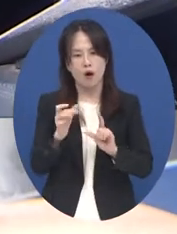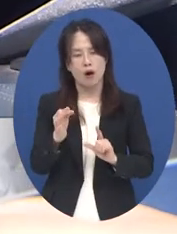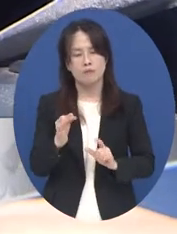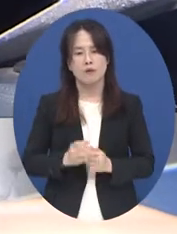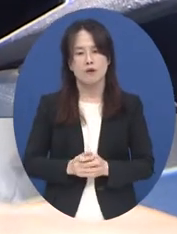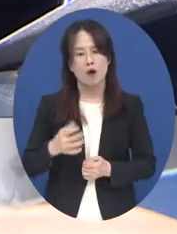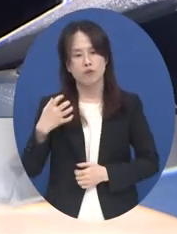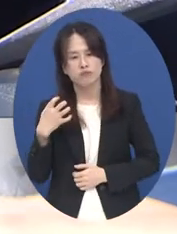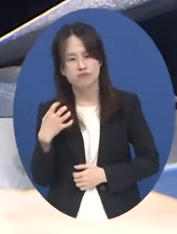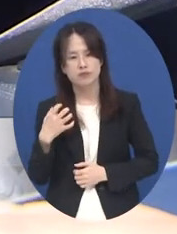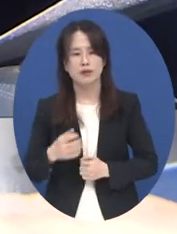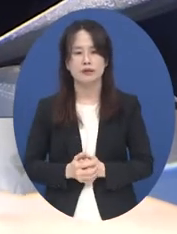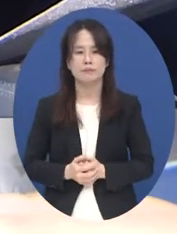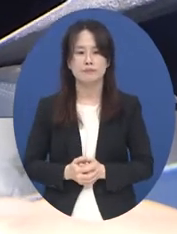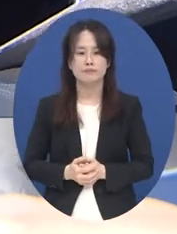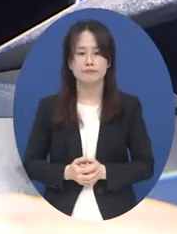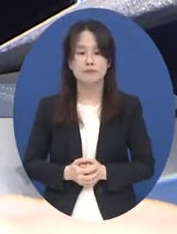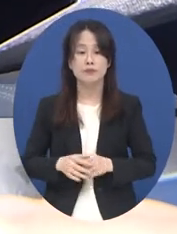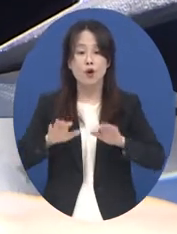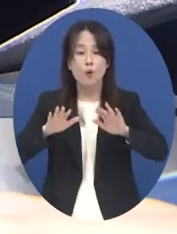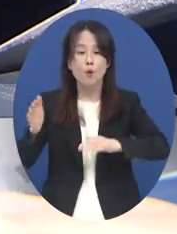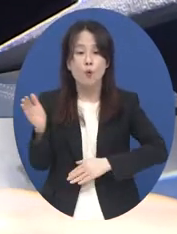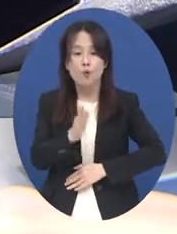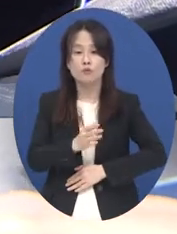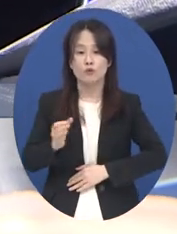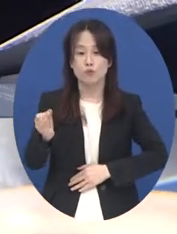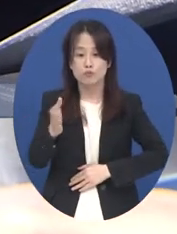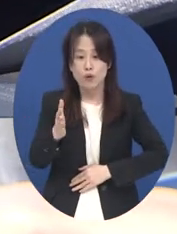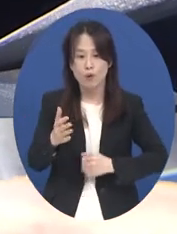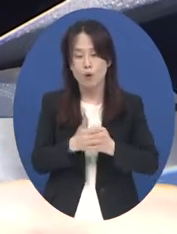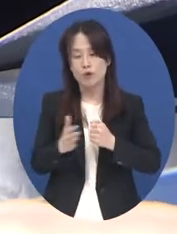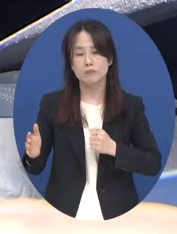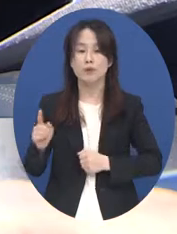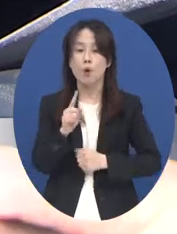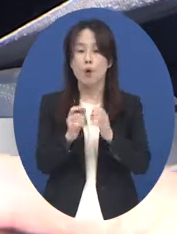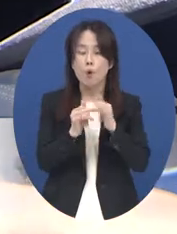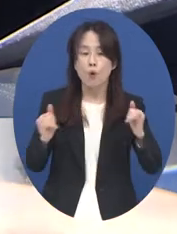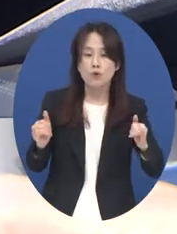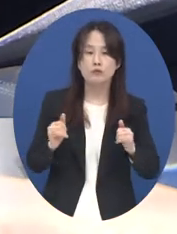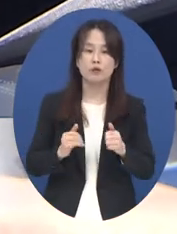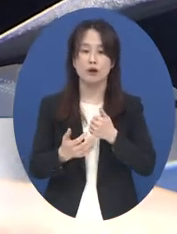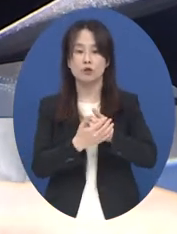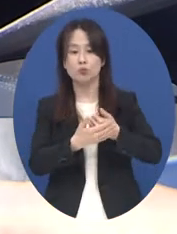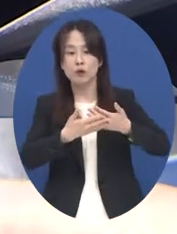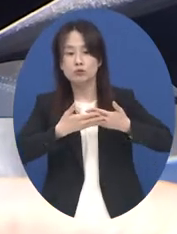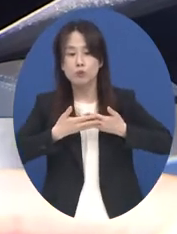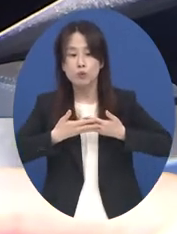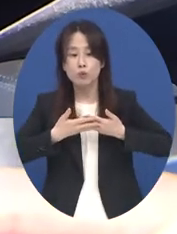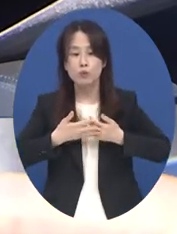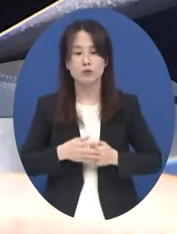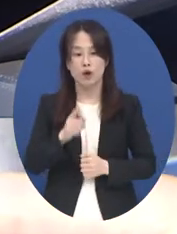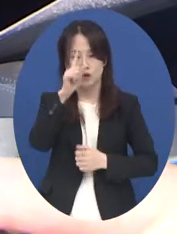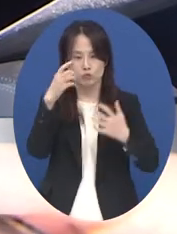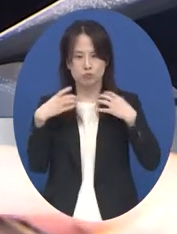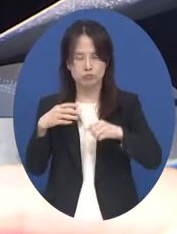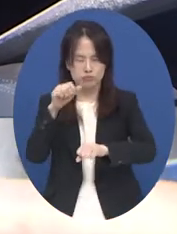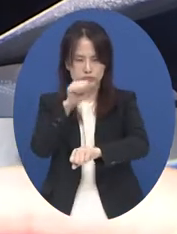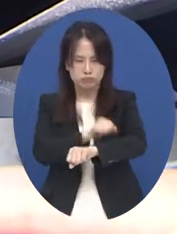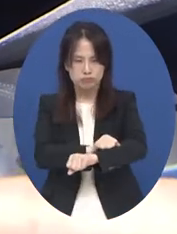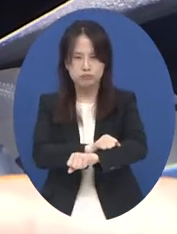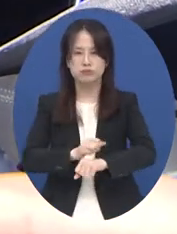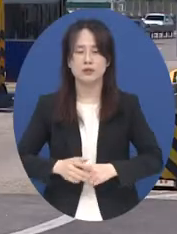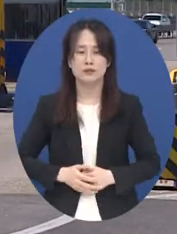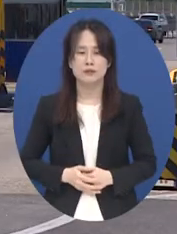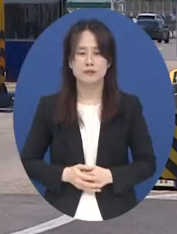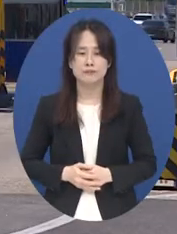생활비가 얼마나 쫓기냐고. 근데 어쨌든 그래도 오늘부터 무료라니까 어느 분이 하셨는지 정부에서 정말